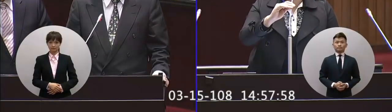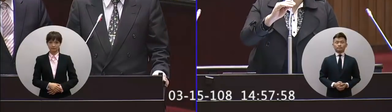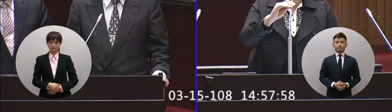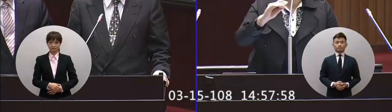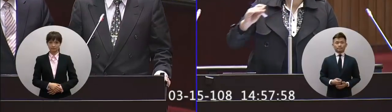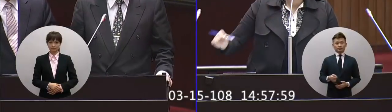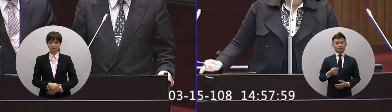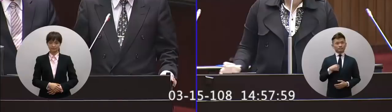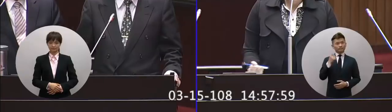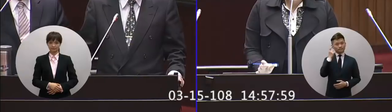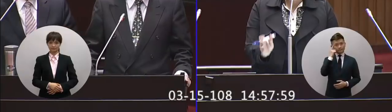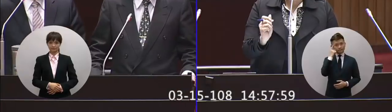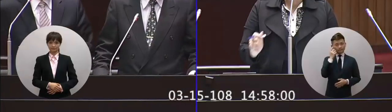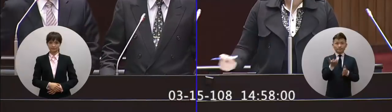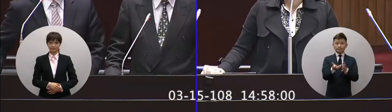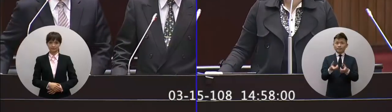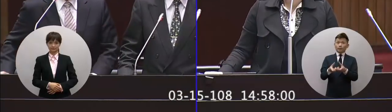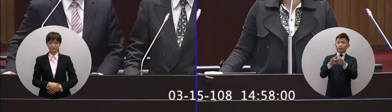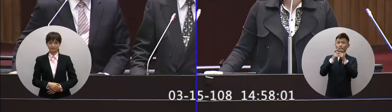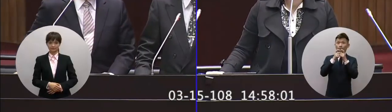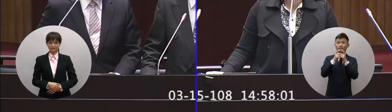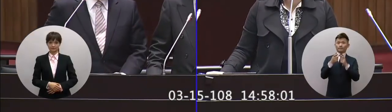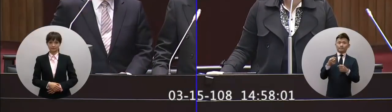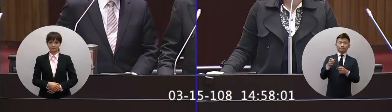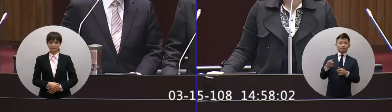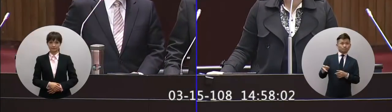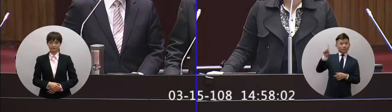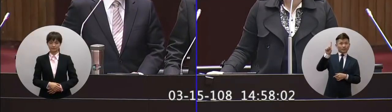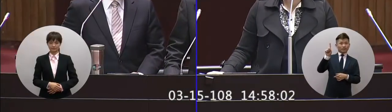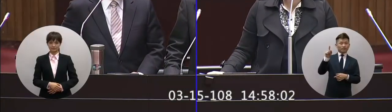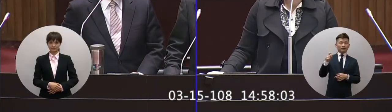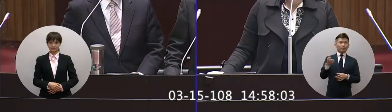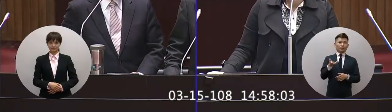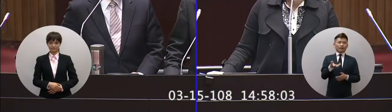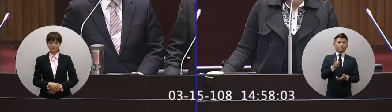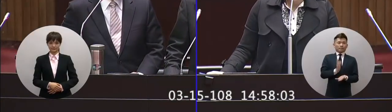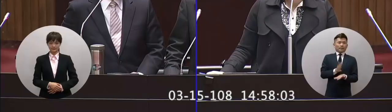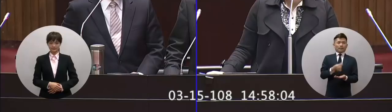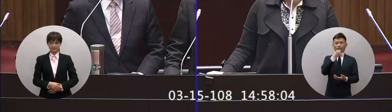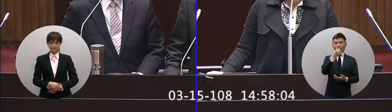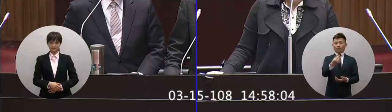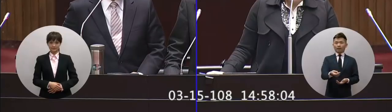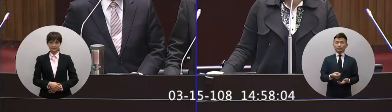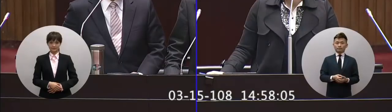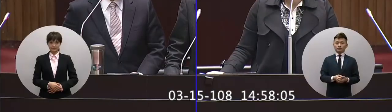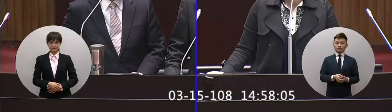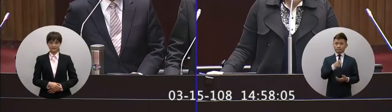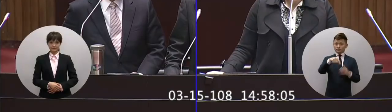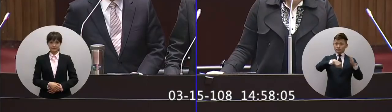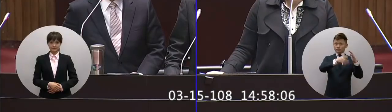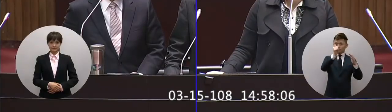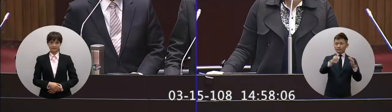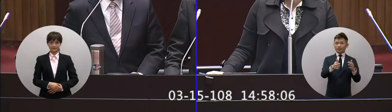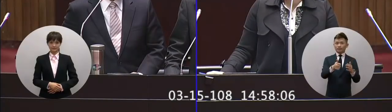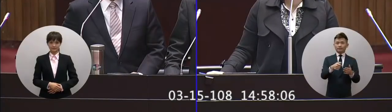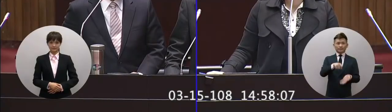我想哦，刚刚回到刚刚上一页，我刚刚讲了这么多，这个也是回应这个院长很